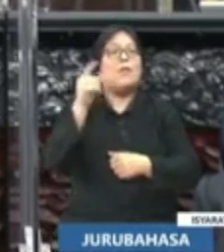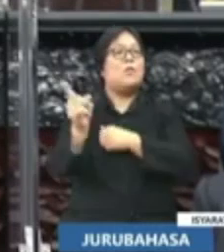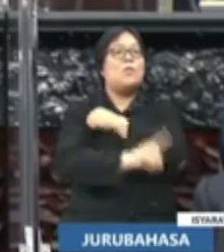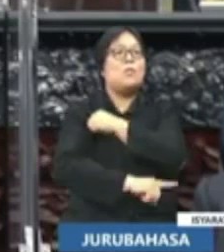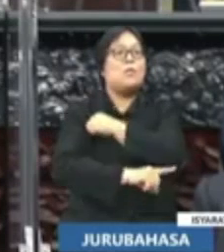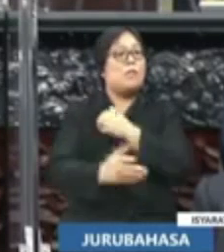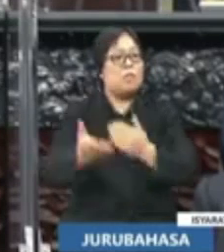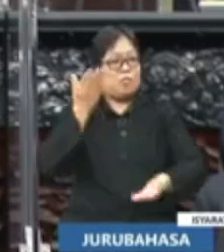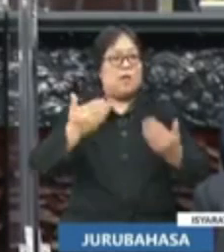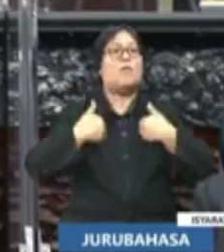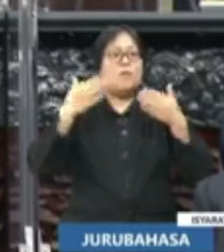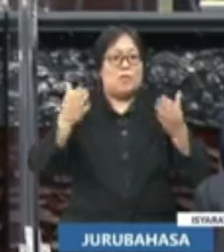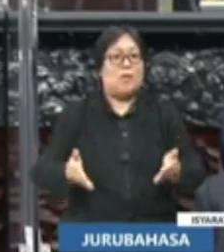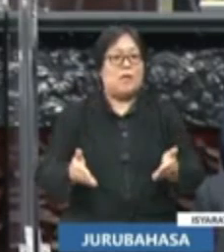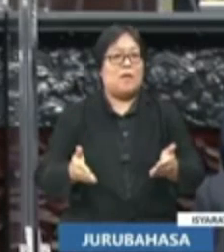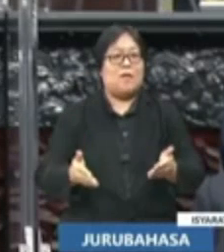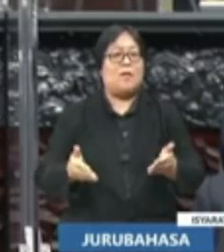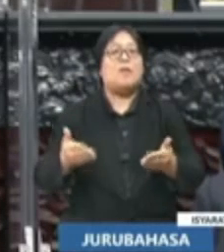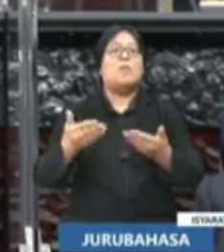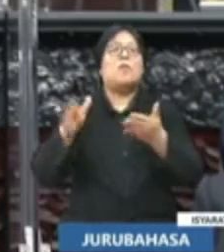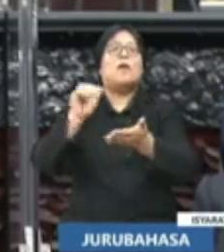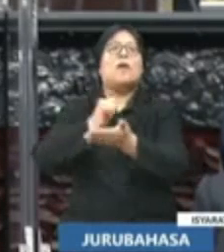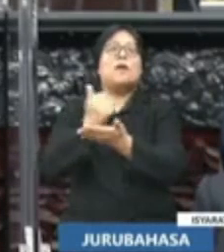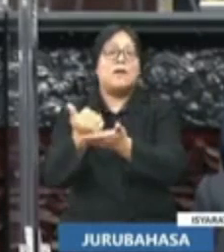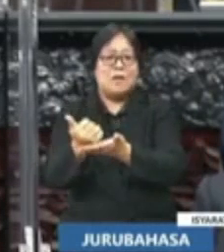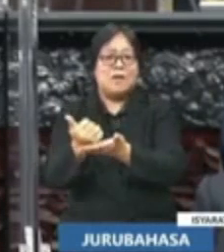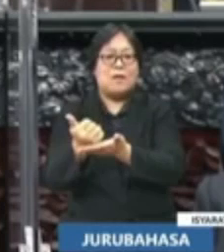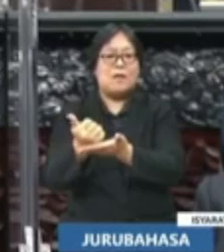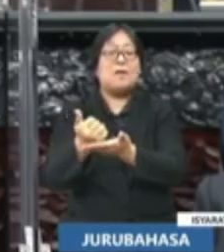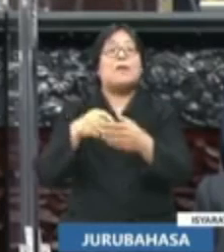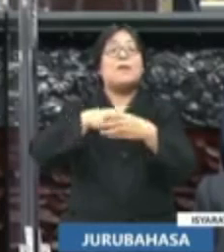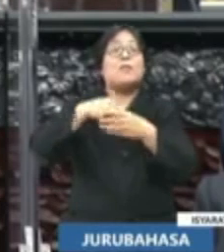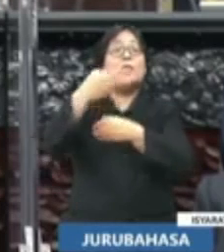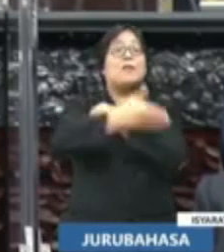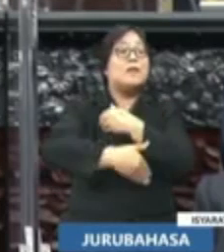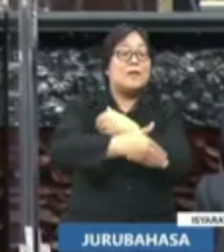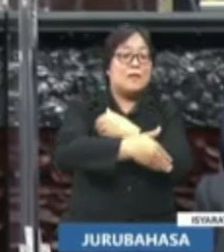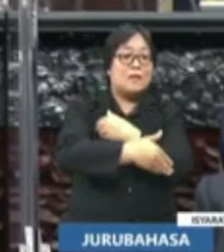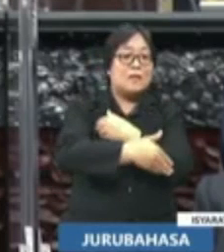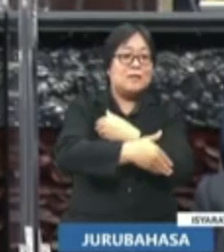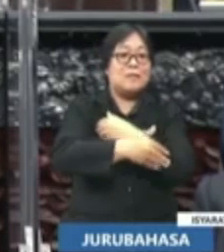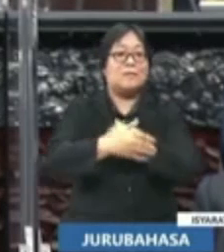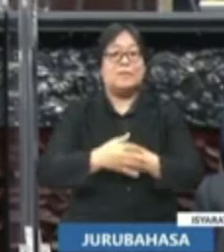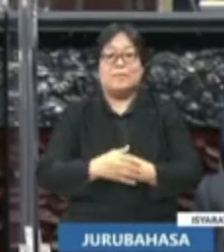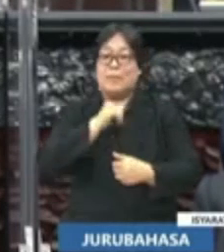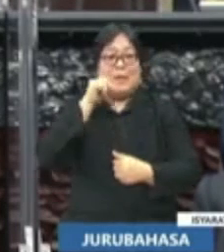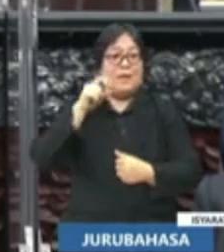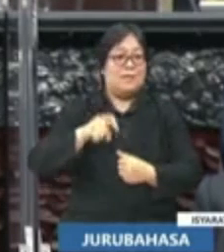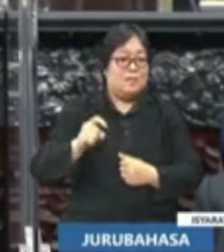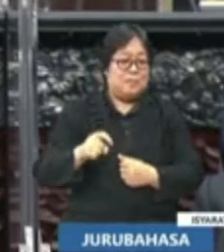kerana mungkin ada orang yang bawa buka akaun di tax haven itu tidak